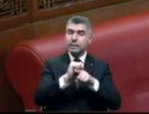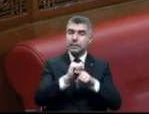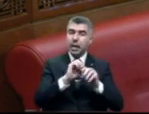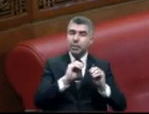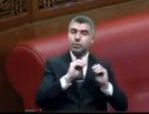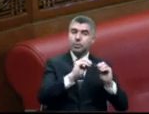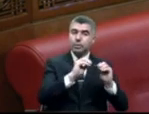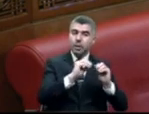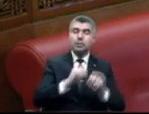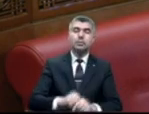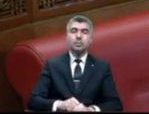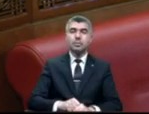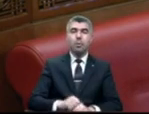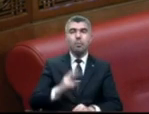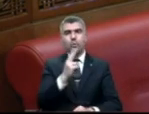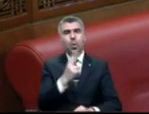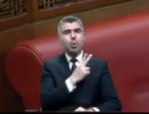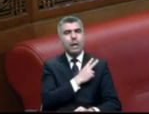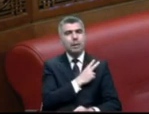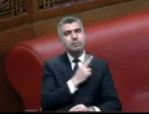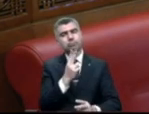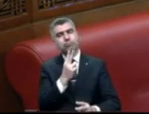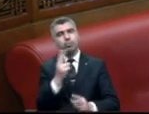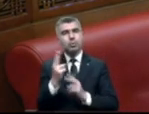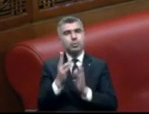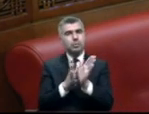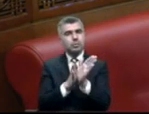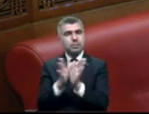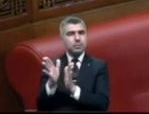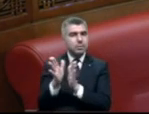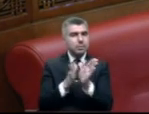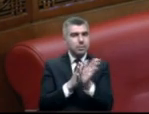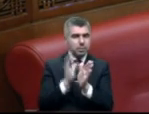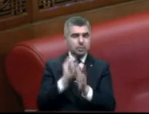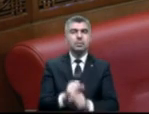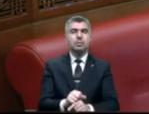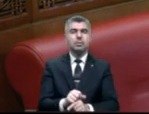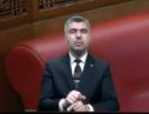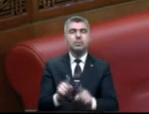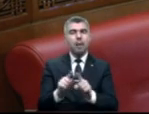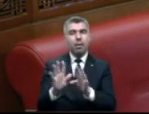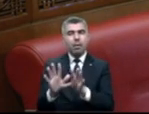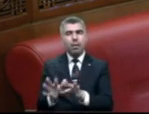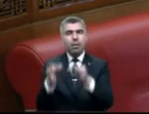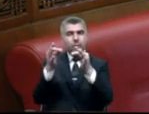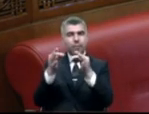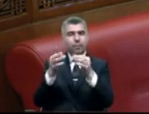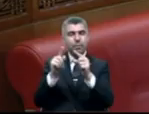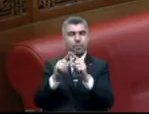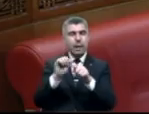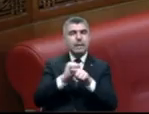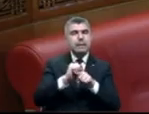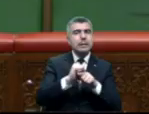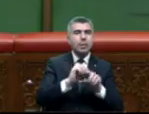المتدربين وحتى في حقيقة حتى المدربين، والدور الأساسي الذي تلعبه في تحديد مقدار ما تحقق من الأهداف